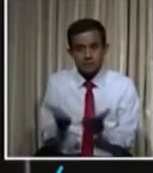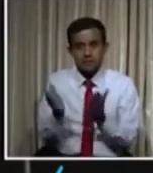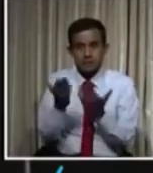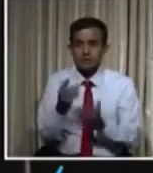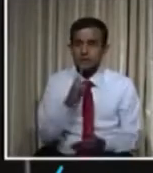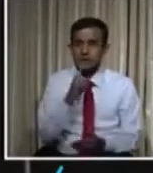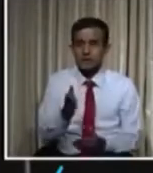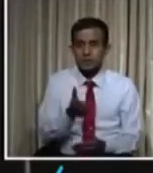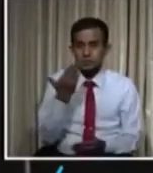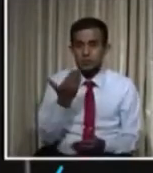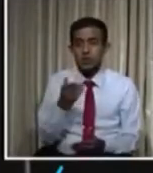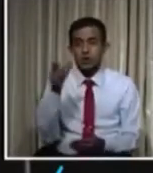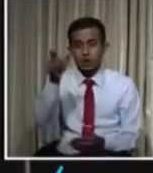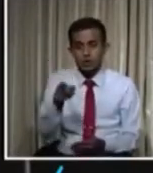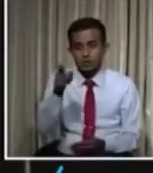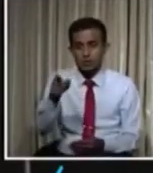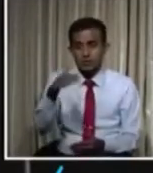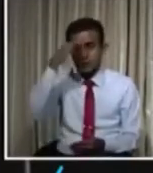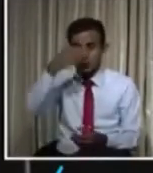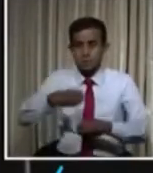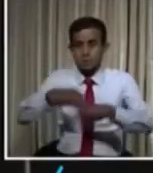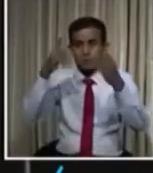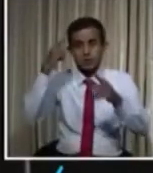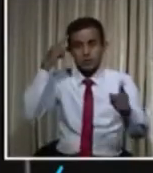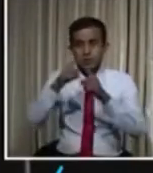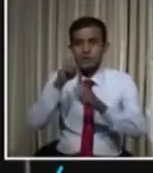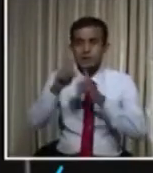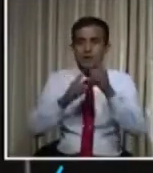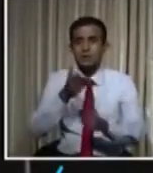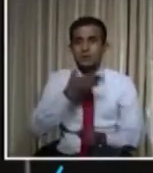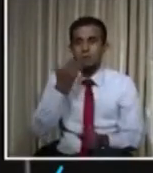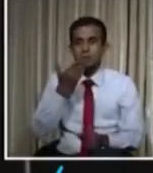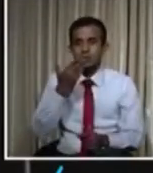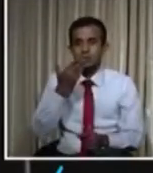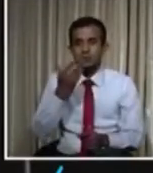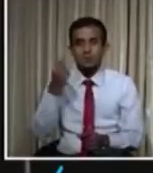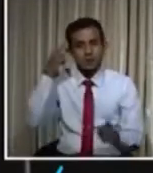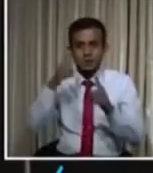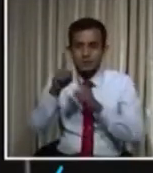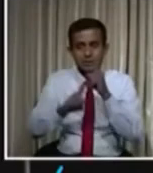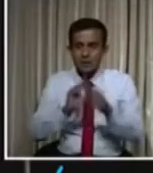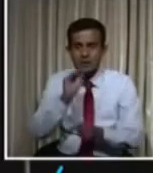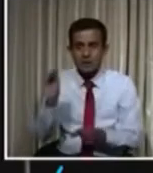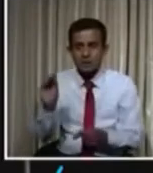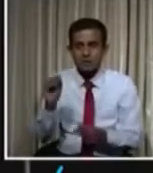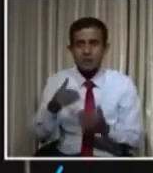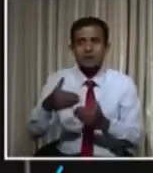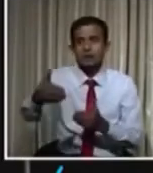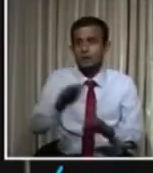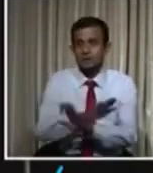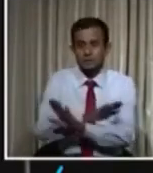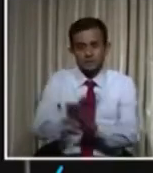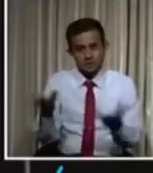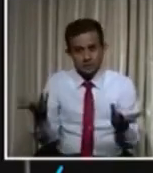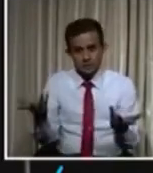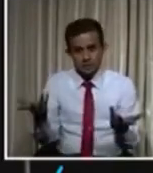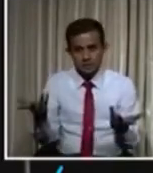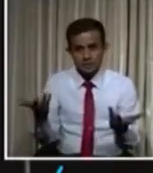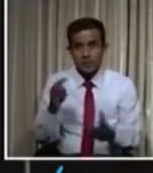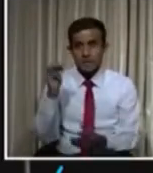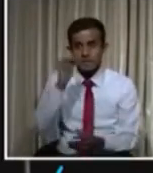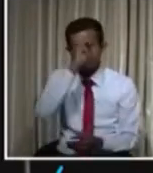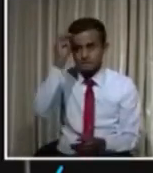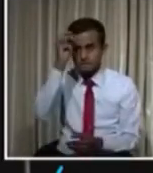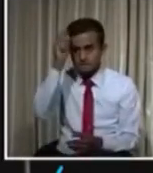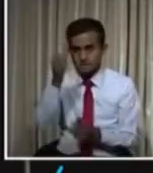කියන්න පුළුවා ඒ නිසා මට ඔබතුමාට පාස්කු ප්‍රහාරය ගැන කියන්න පුළුවන් ගොඩක් දේවල් මම එහෙනම් මම ඒක ගැන කියන්න ඒ නිසා මම එතනින් එහාට යන්නේ නැහැ ඒ නිසා මෛත්‍රීපාල